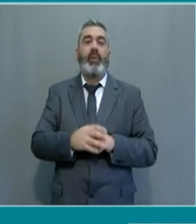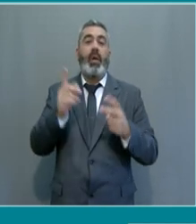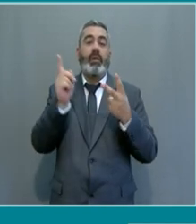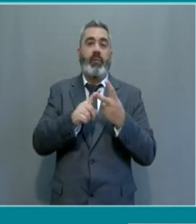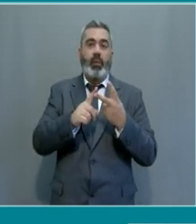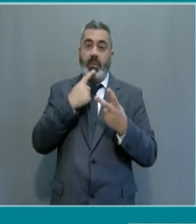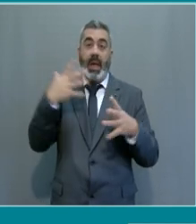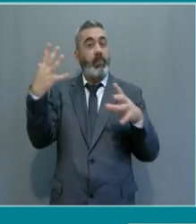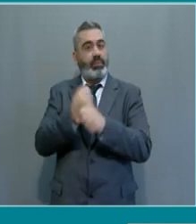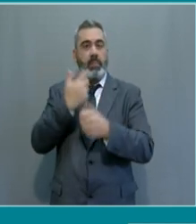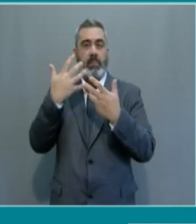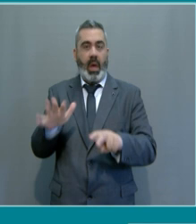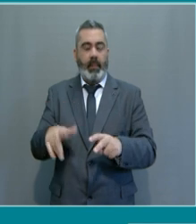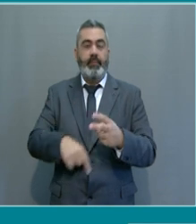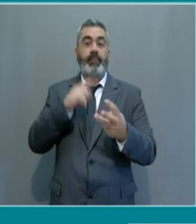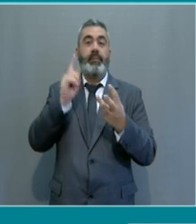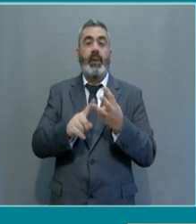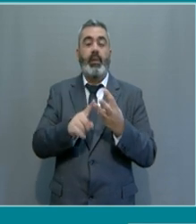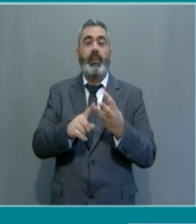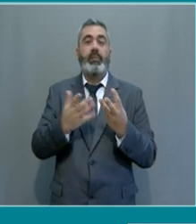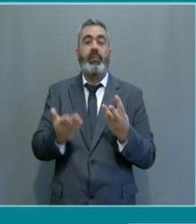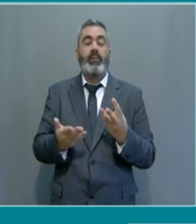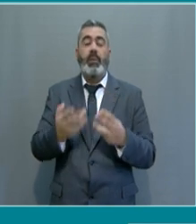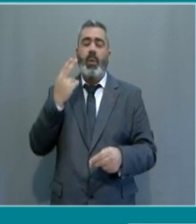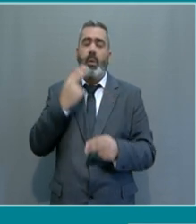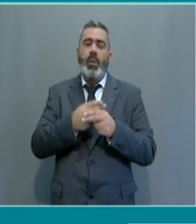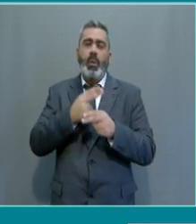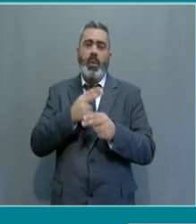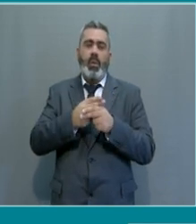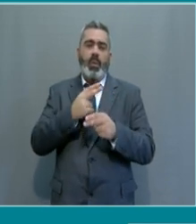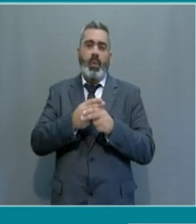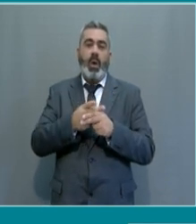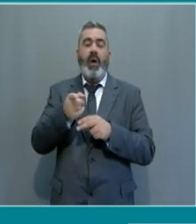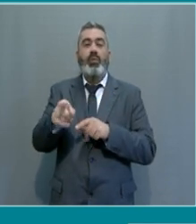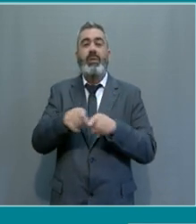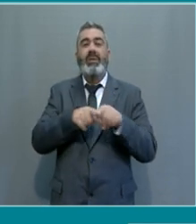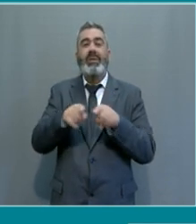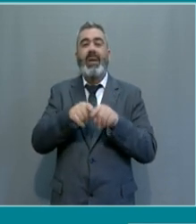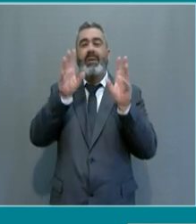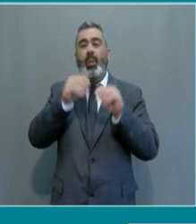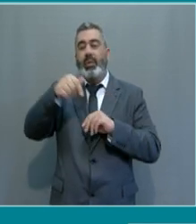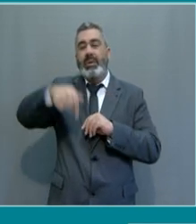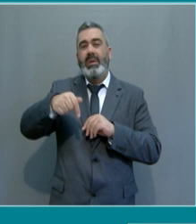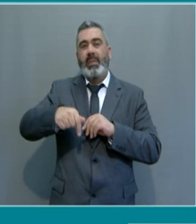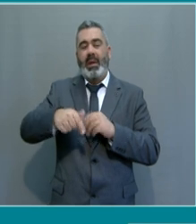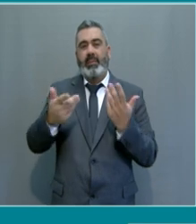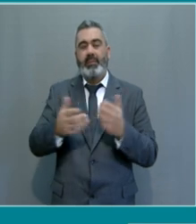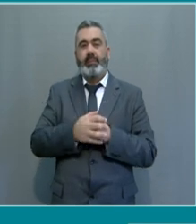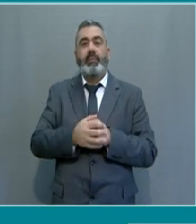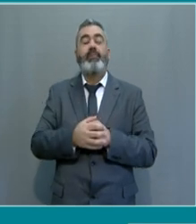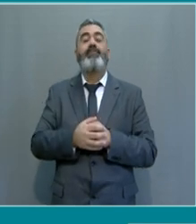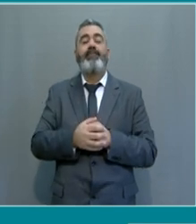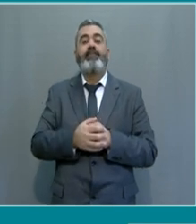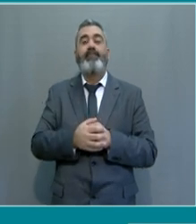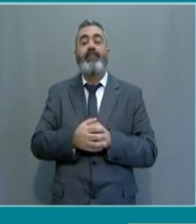η υλοποίηση. Και το τρίτο, το οποίο είναι πολύ συγκεκριμένο και έχει σχέση και με αυτά που ζούμε σήμερα, η ύπαρξη και η λειτουργία